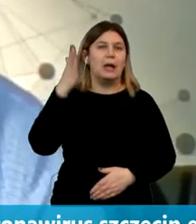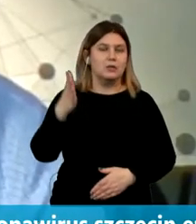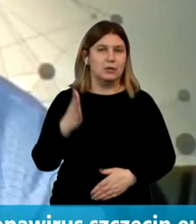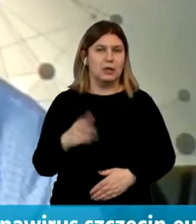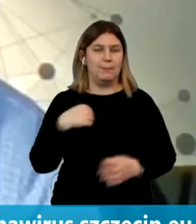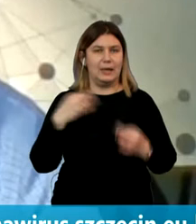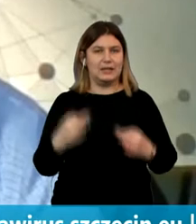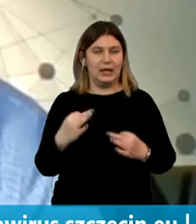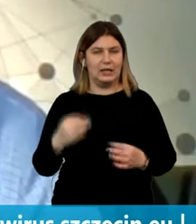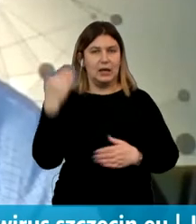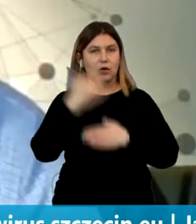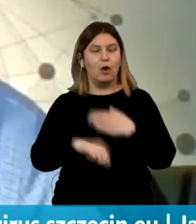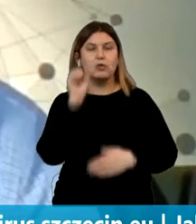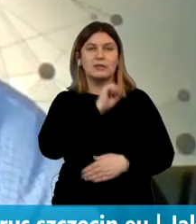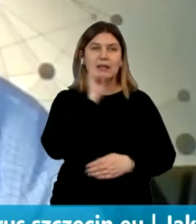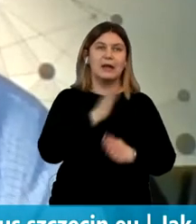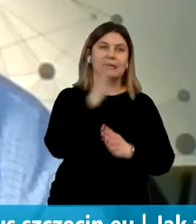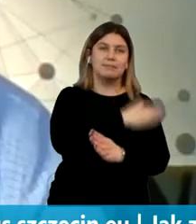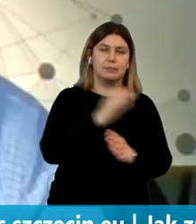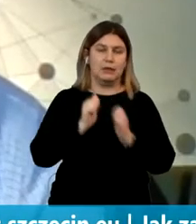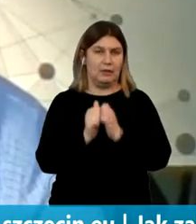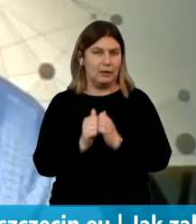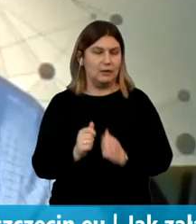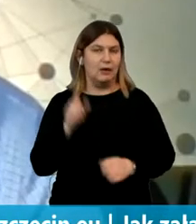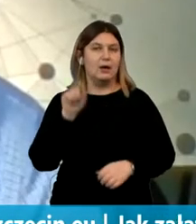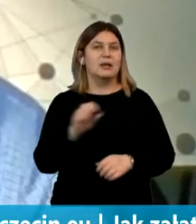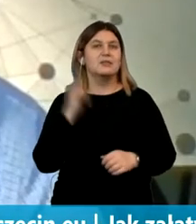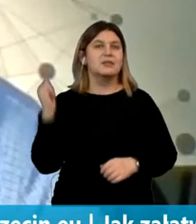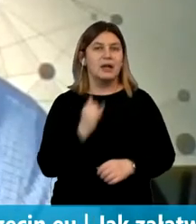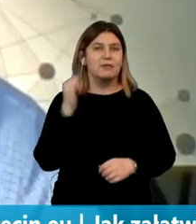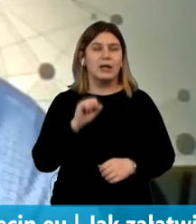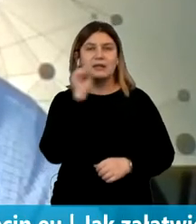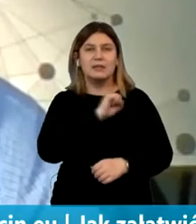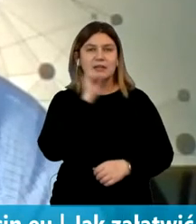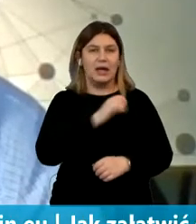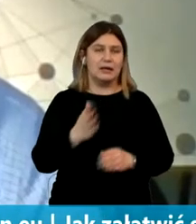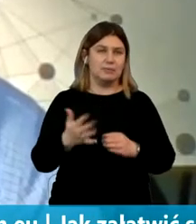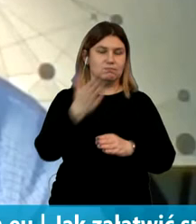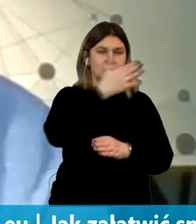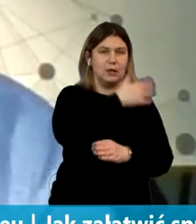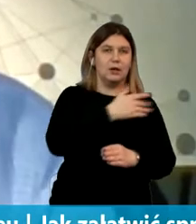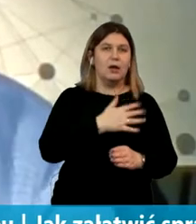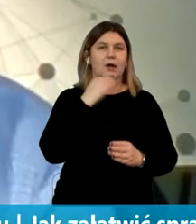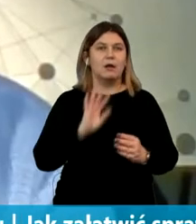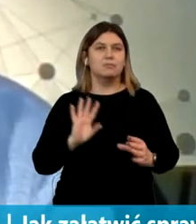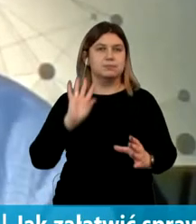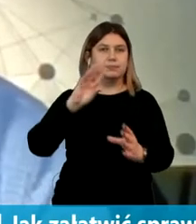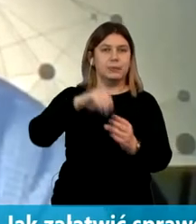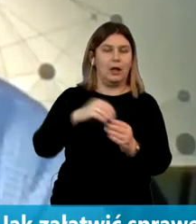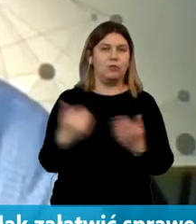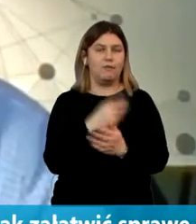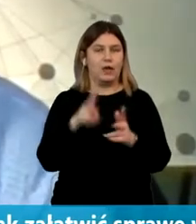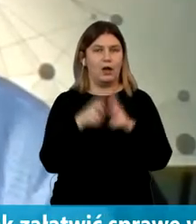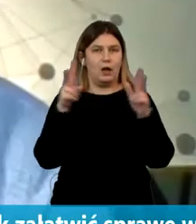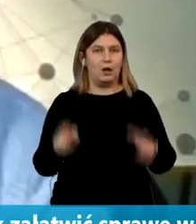tej chwili kończymy jeszcze starą perspektywę i zawsze jest tak, że stara perspektywa wchodzi jakby w nowy okres i jest